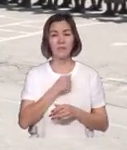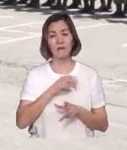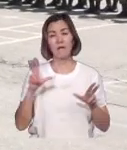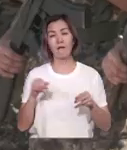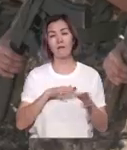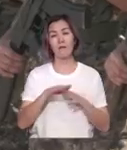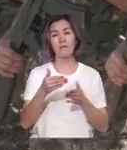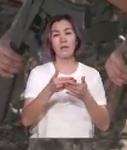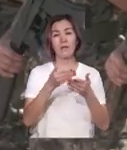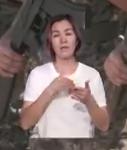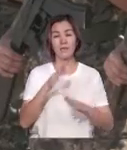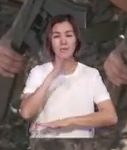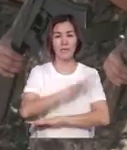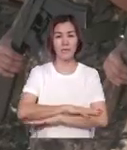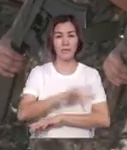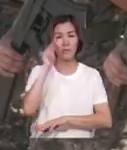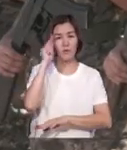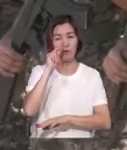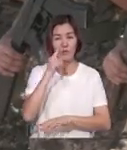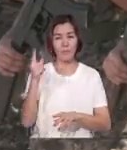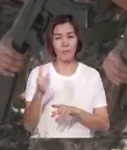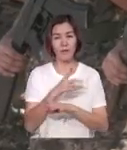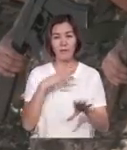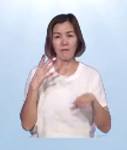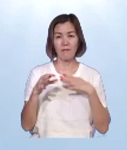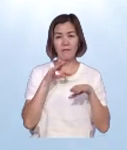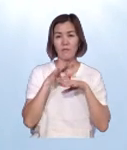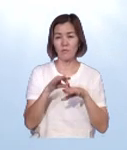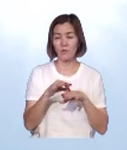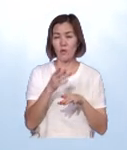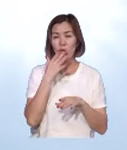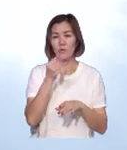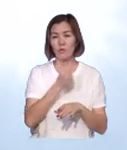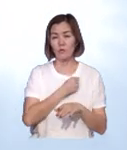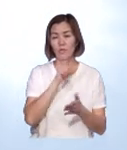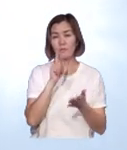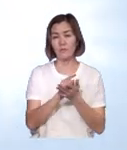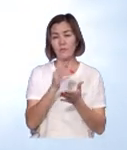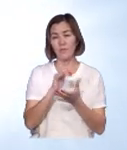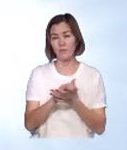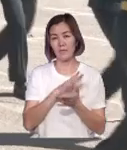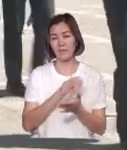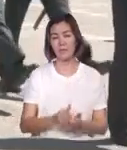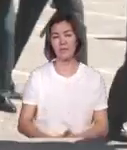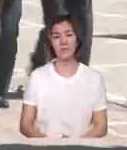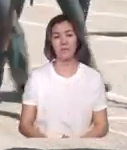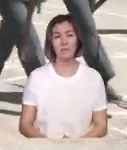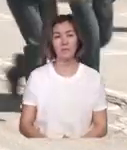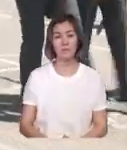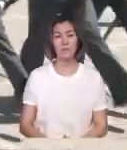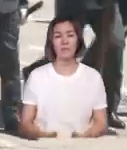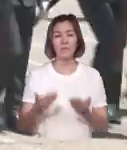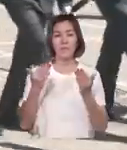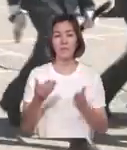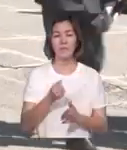қабылдағанға дейін әскери тәртіпке үйреніп алғашқы дайындық кезеңінен өтті. Ұлттық ұланның міндеттерімен танысты. Енді